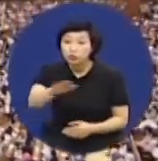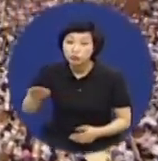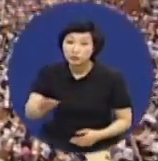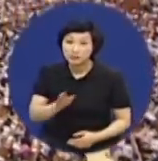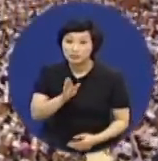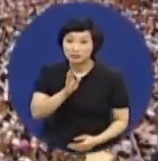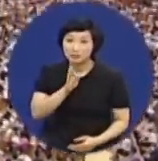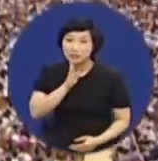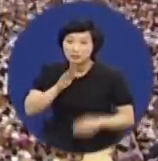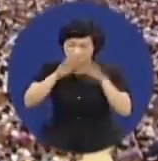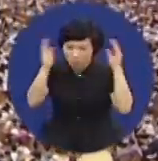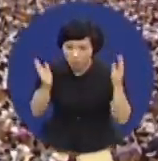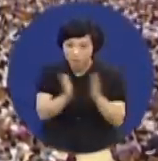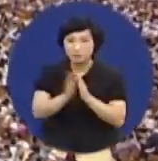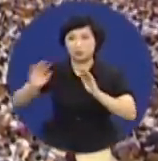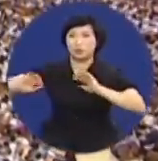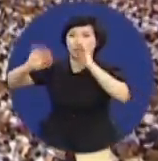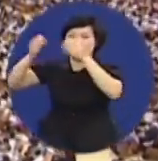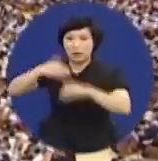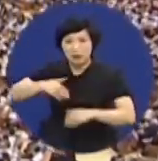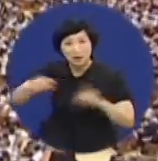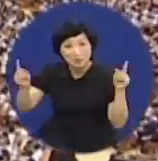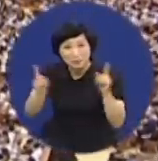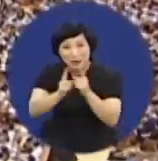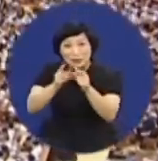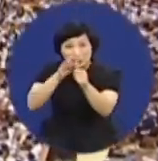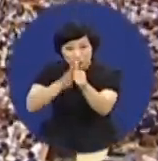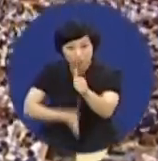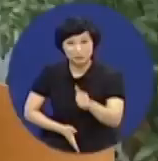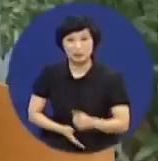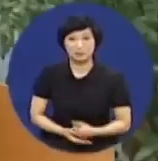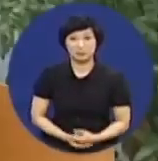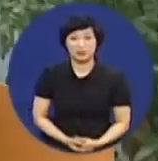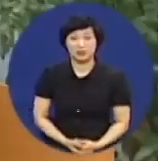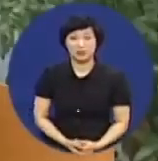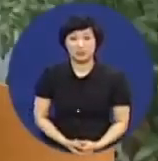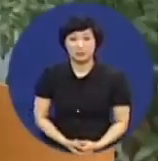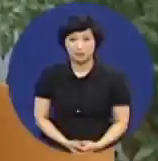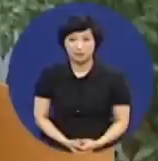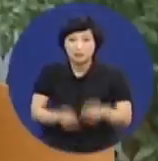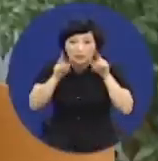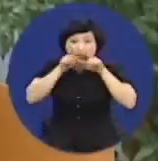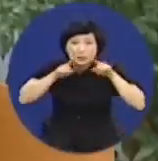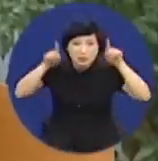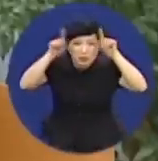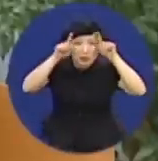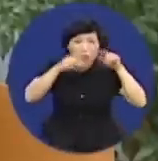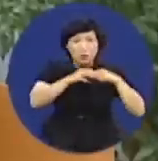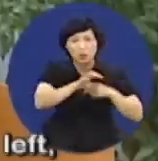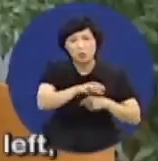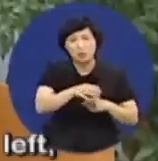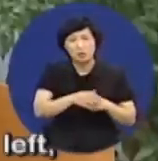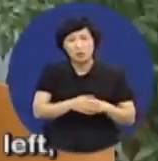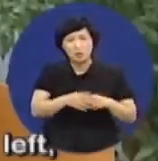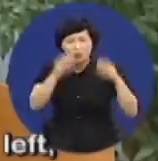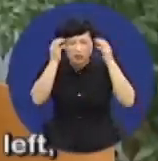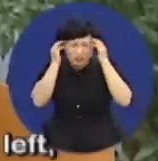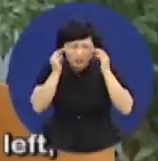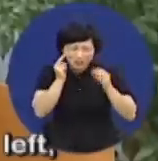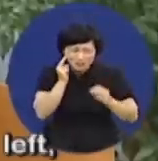私たちみんなが天国にあって、天国に行って会わなければなりません。地獄がどんなに苦し